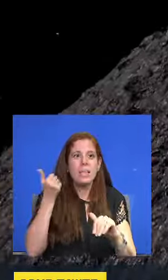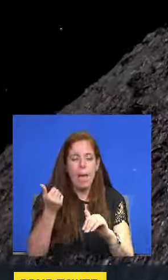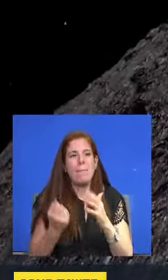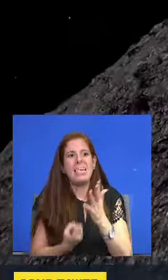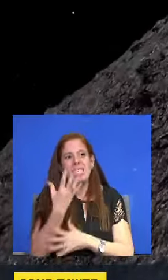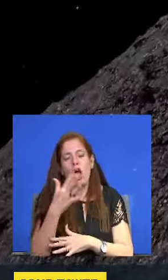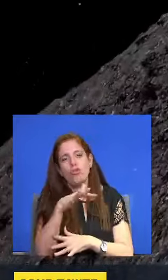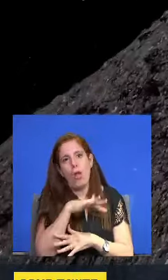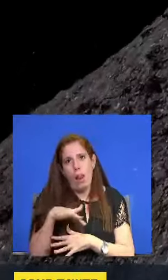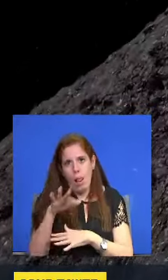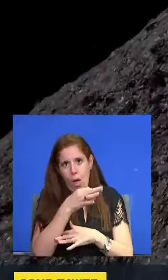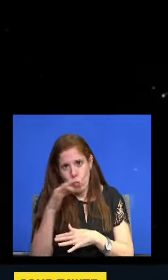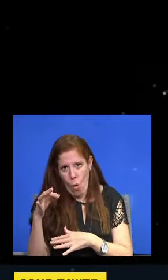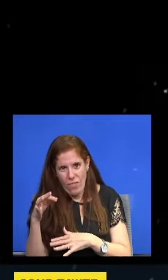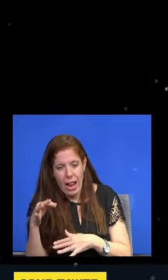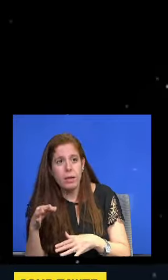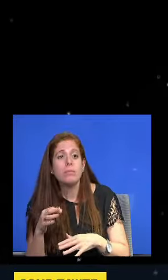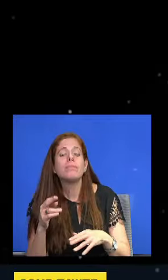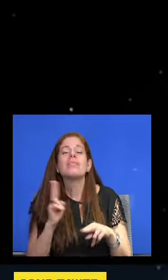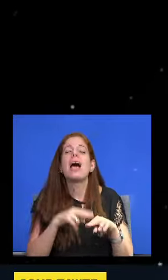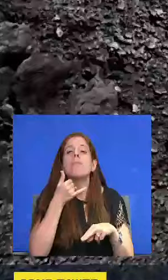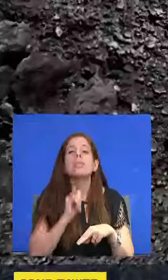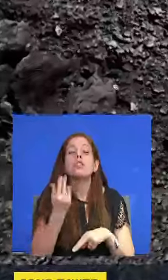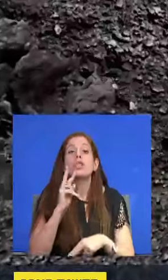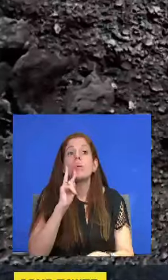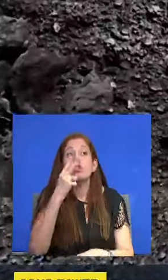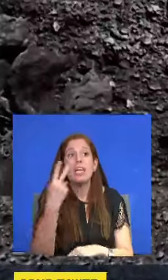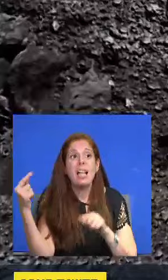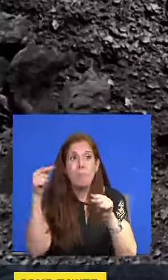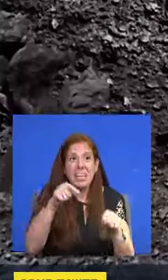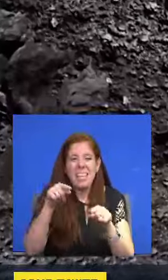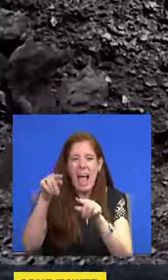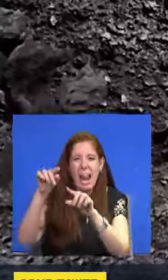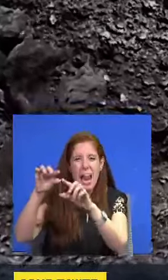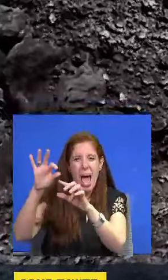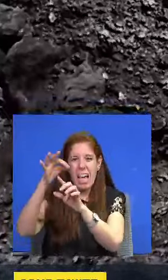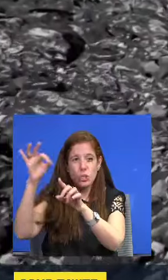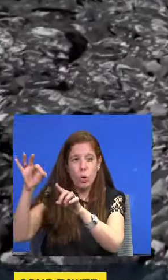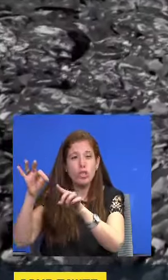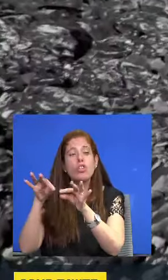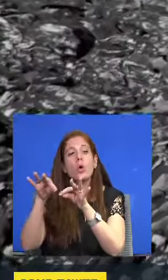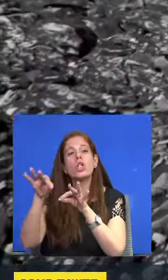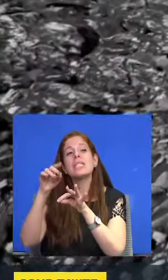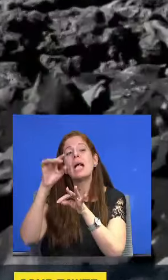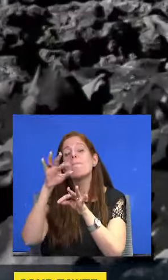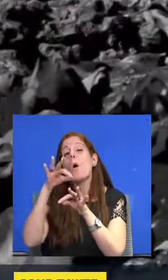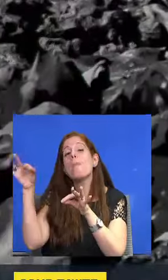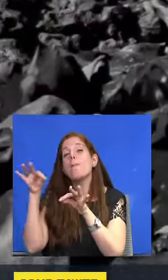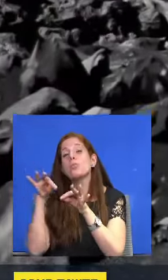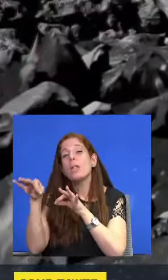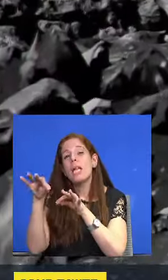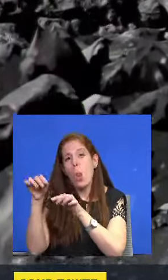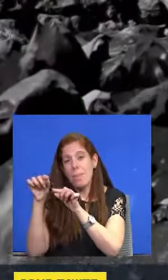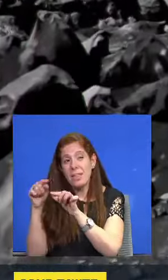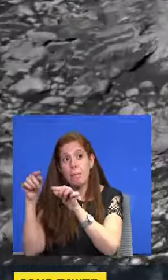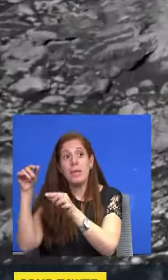formation. לאחר מסע של יותר משנתיים, הגיע הגשושית לאסטרואיד שקוטרו קצת פחות מ-500 קילומטרים. היא לא נחתה עליו